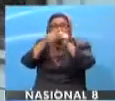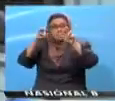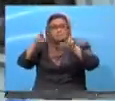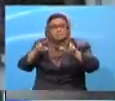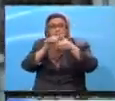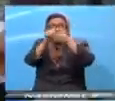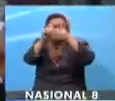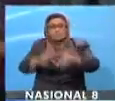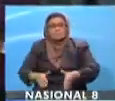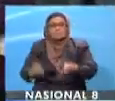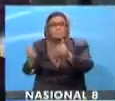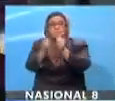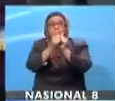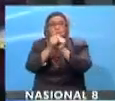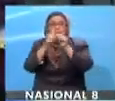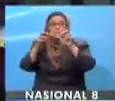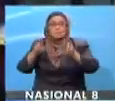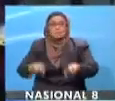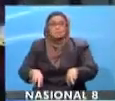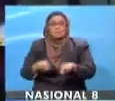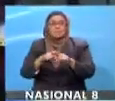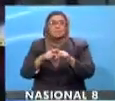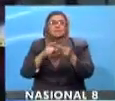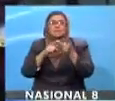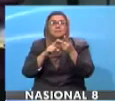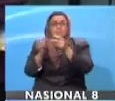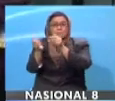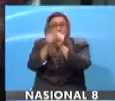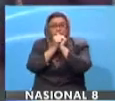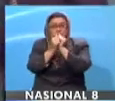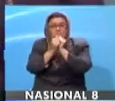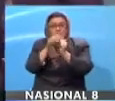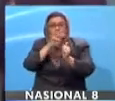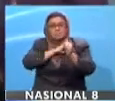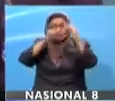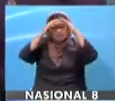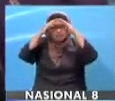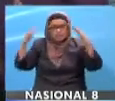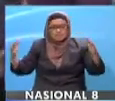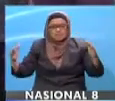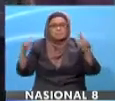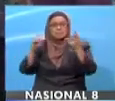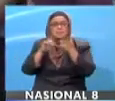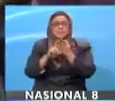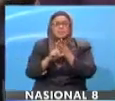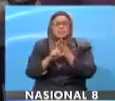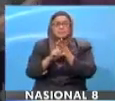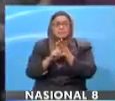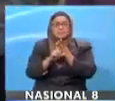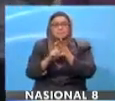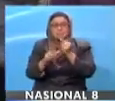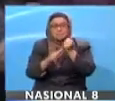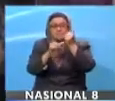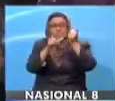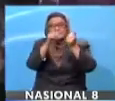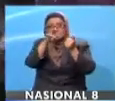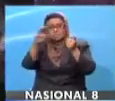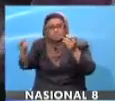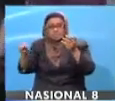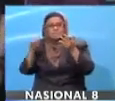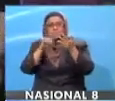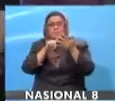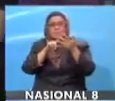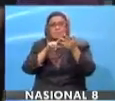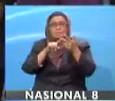Jabu, Menteri Perumahan Datuk Amar Abang Johari Tun Openg, Menteri Perancangan Sumber dan Alam Sekitar 2 Datuk Amar Awang Tengah